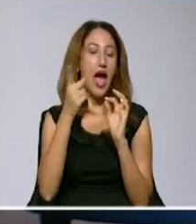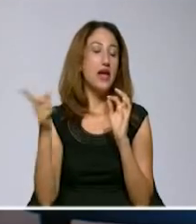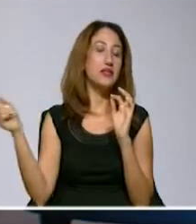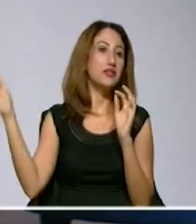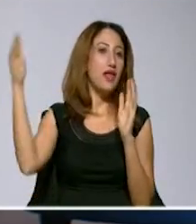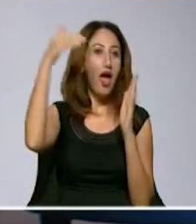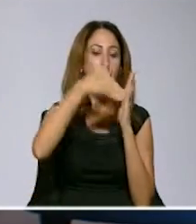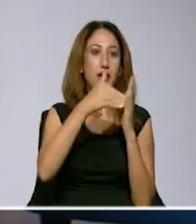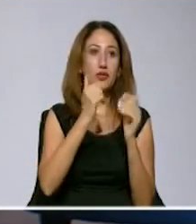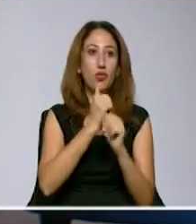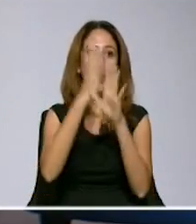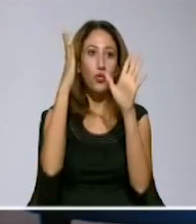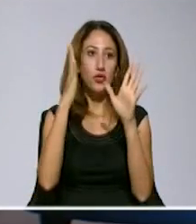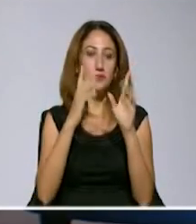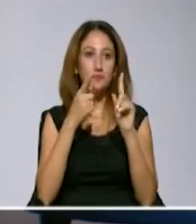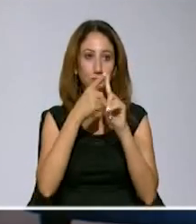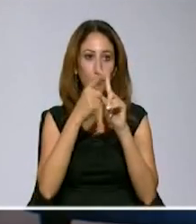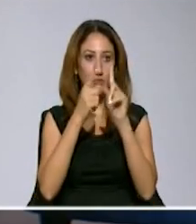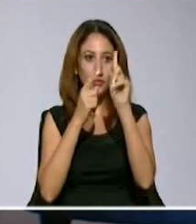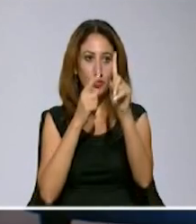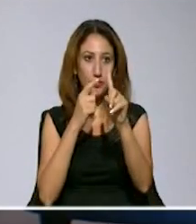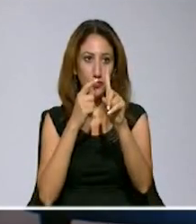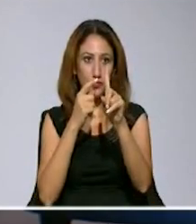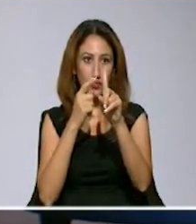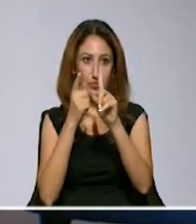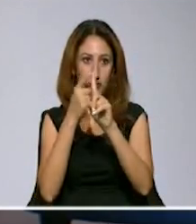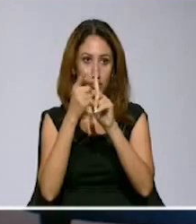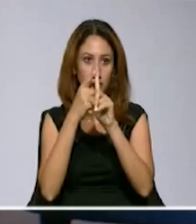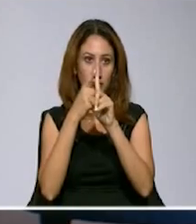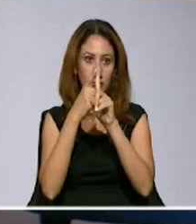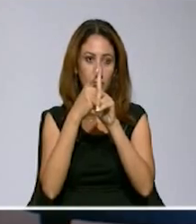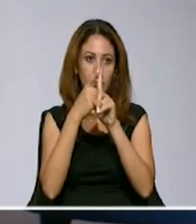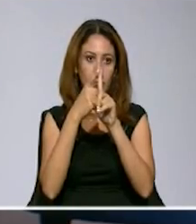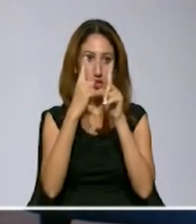اول ما المس صباعك فكري في اي رقم انت عايزاه بس ما تبدايش غير لما يخلص كتابه.